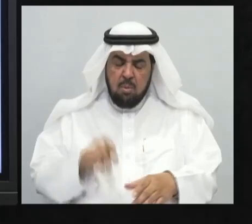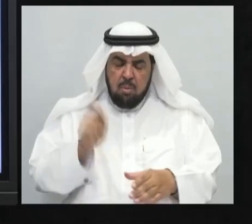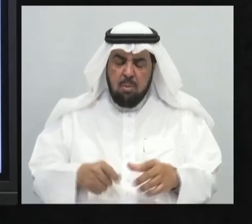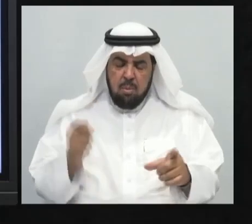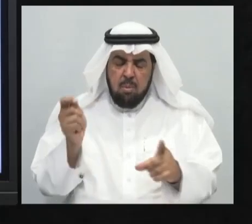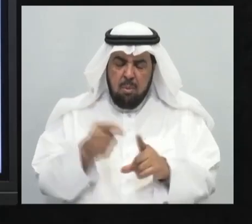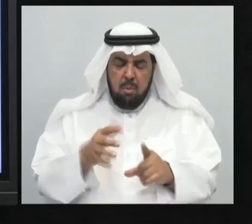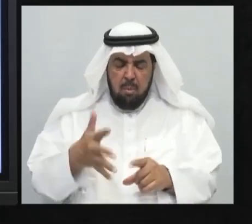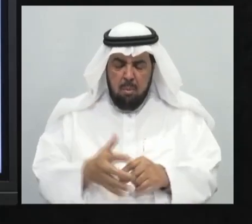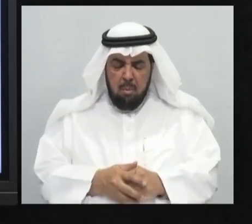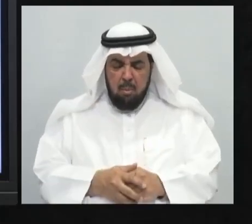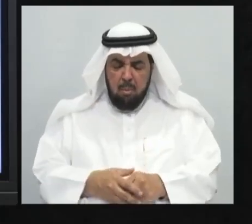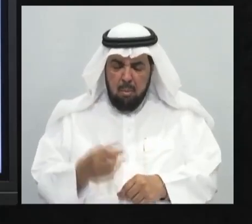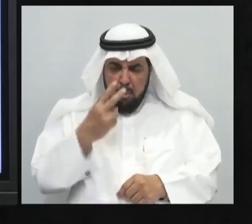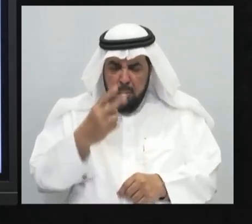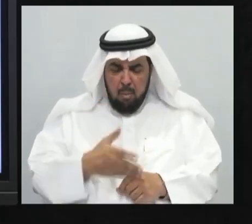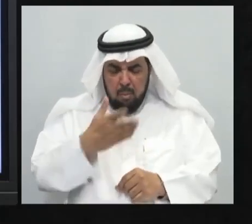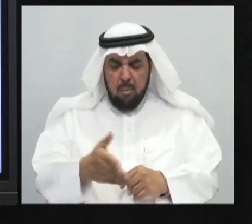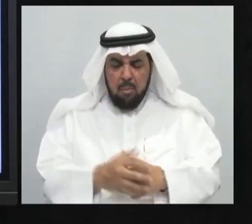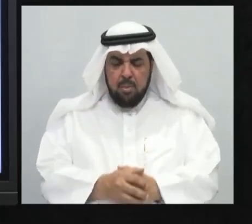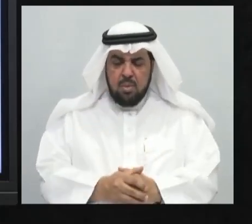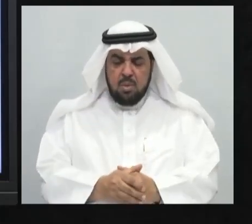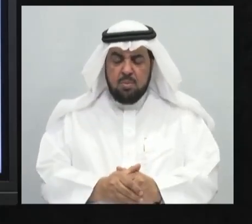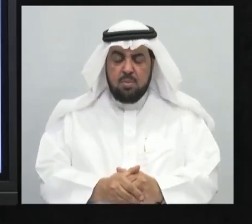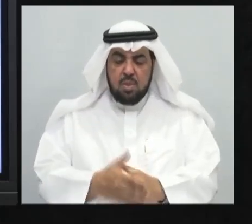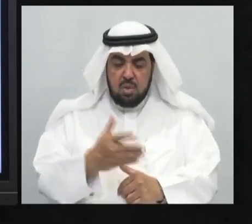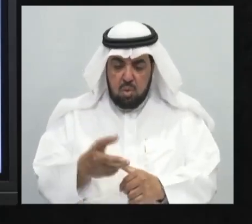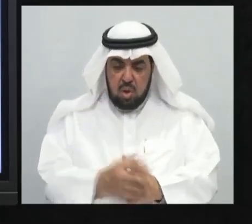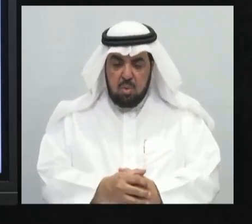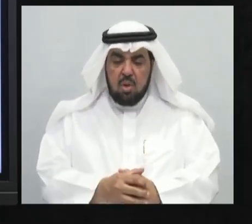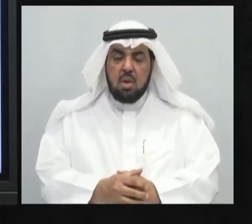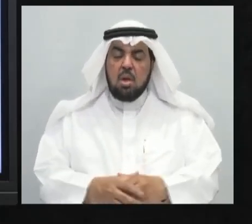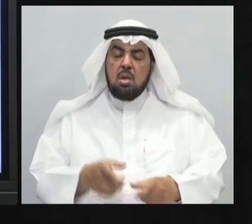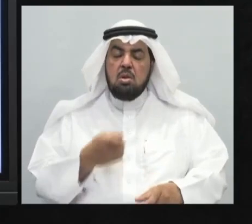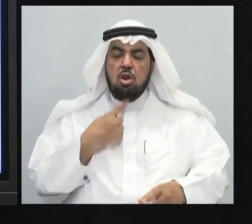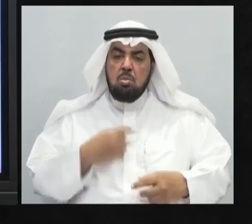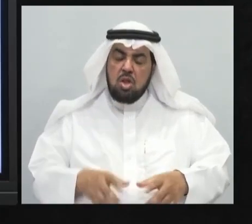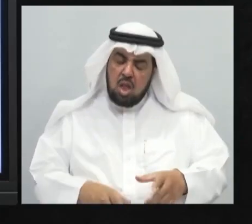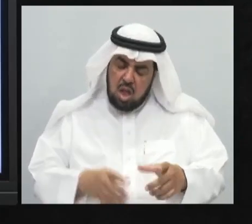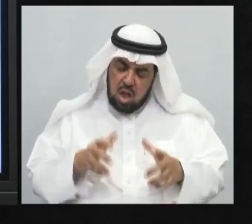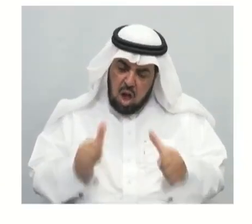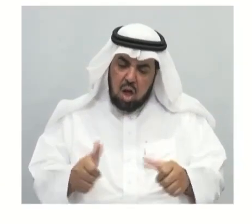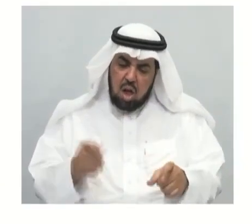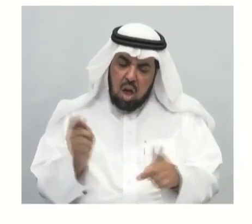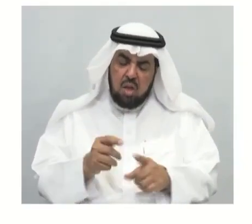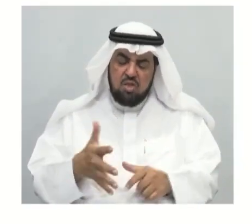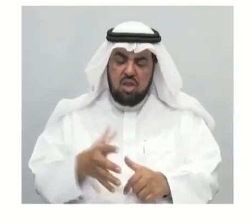هدف جديد ننظر للمستقبل ننظر للمستقبل الرغبه في تحقيق هدف